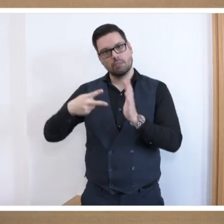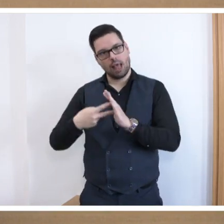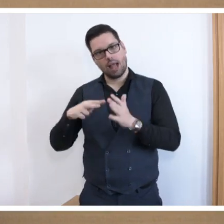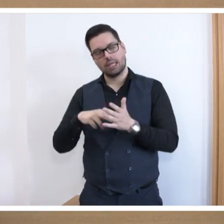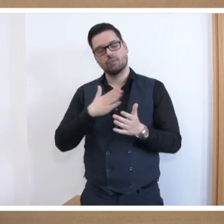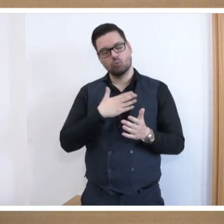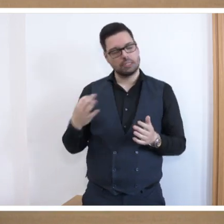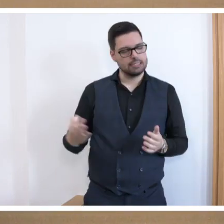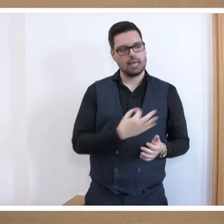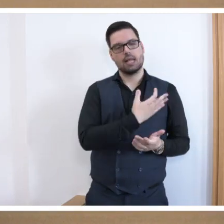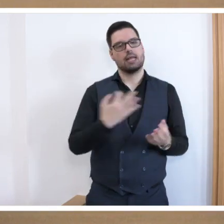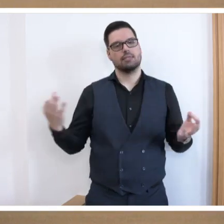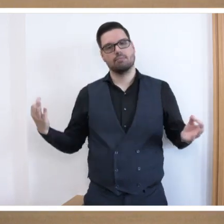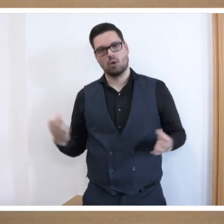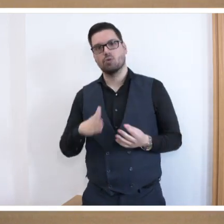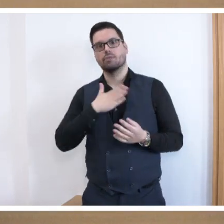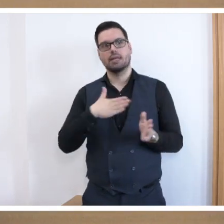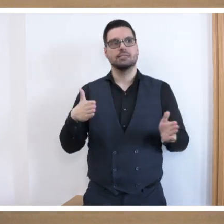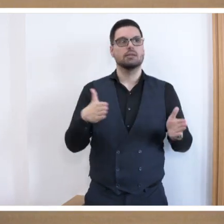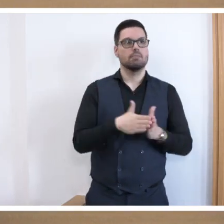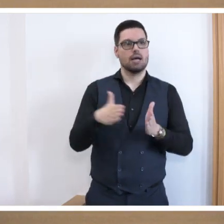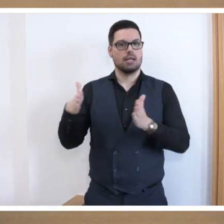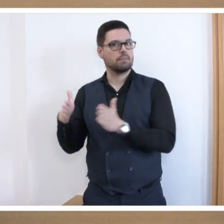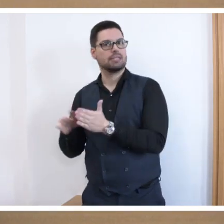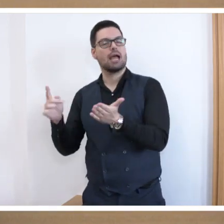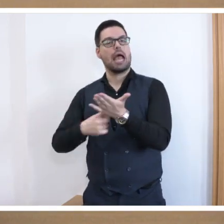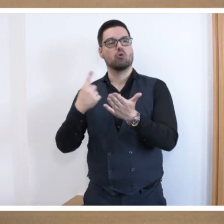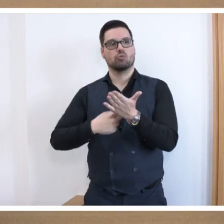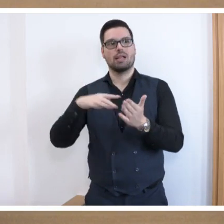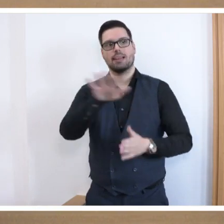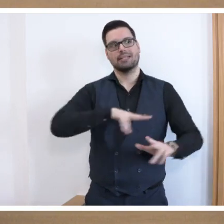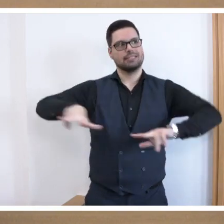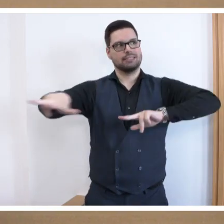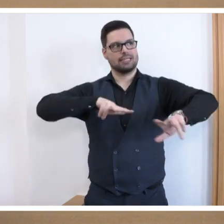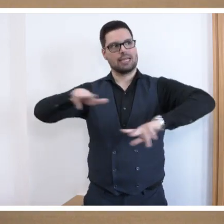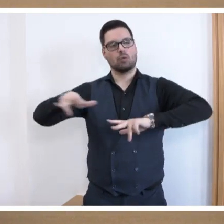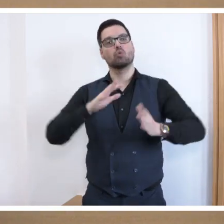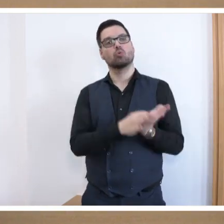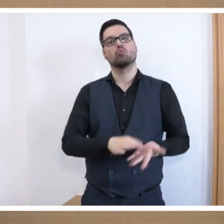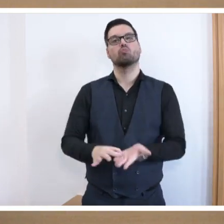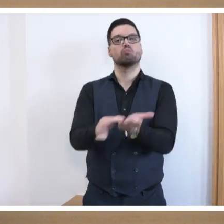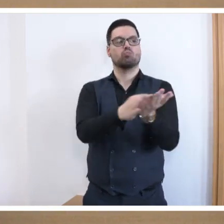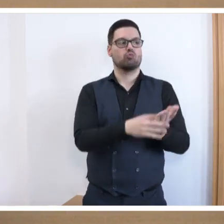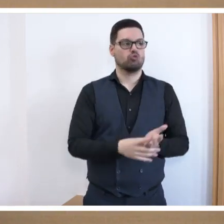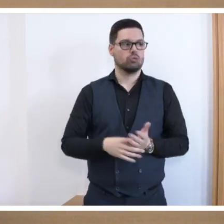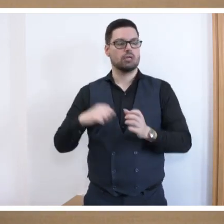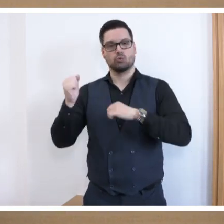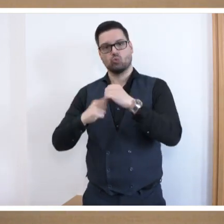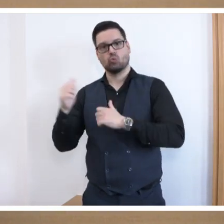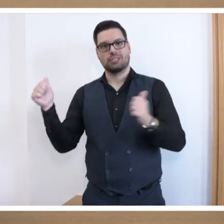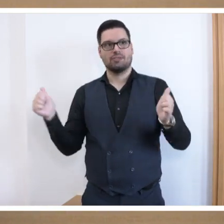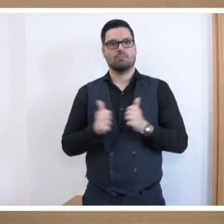Saarland. Wir als Parlament sollten die Herausforderungen für die Landesregierung, aber auch für die Kommunen intensiv und konstruktiv